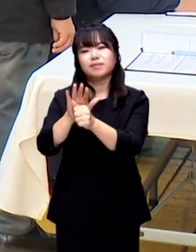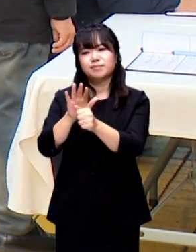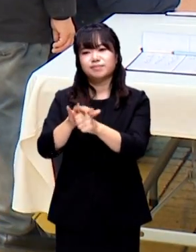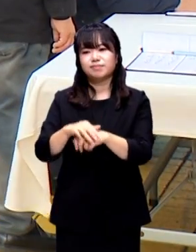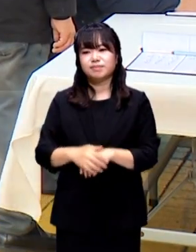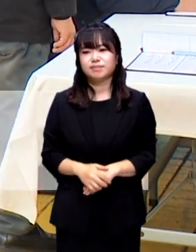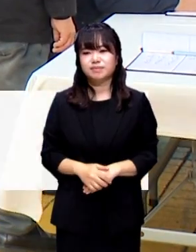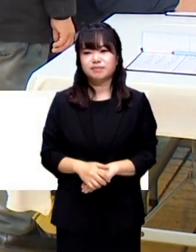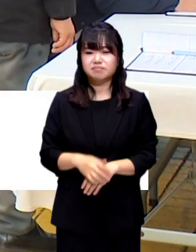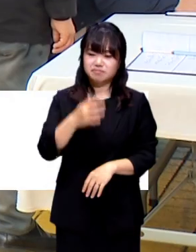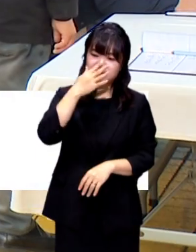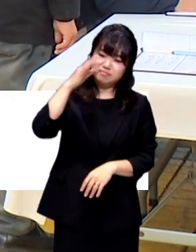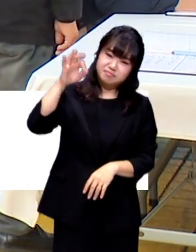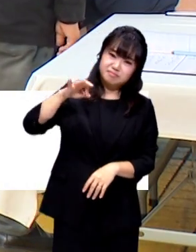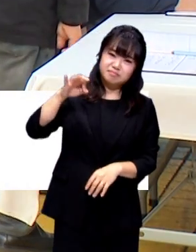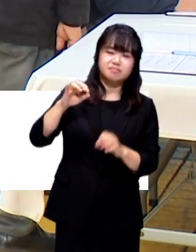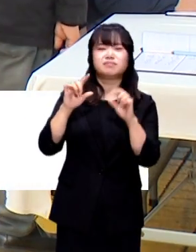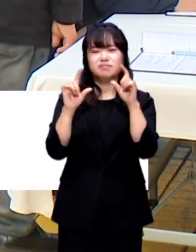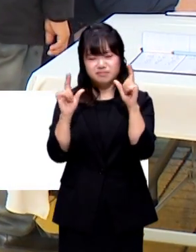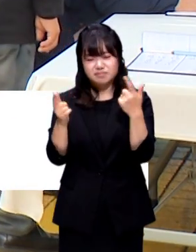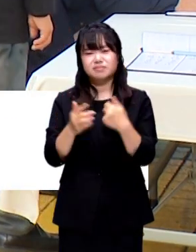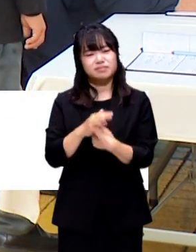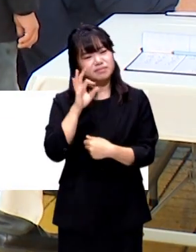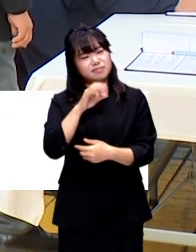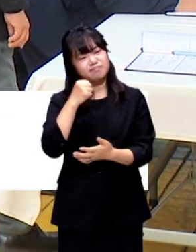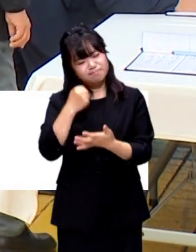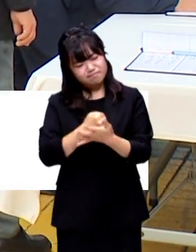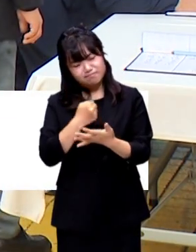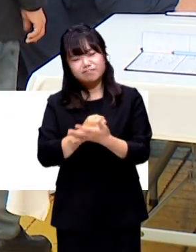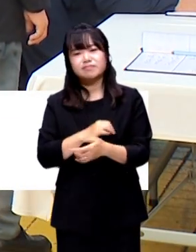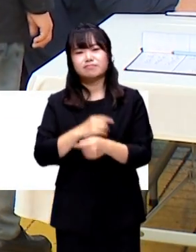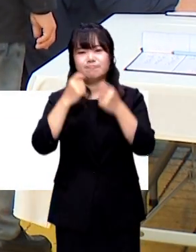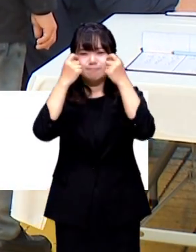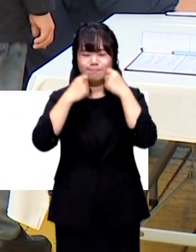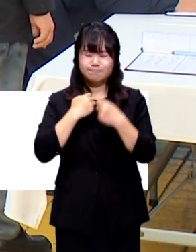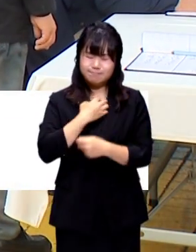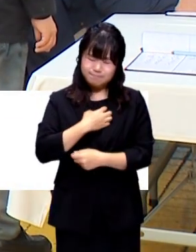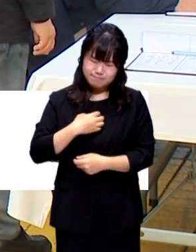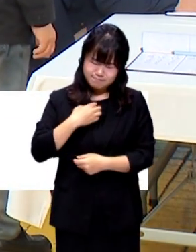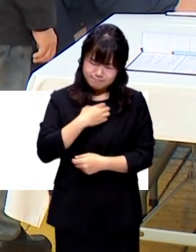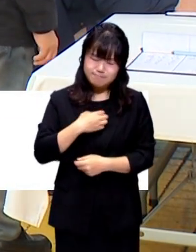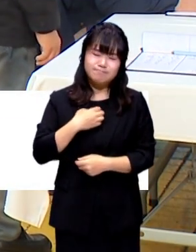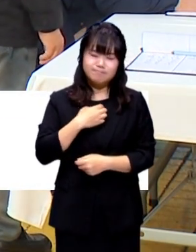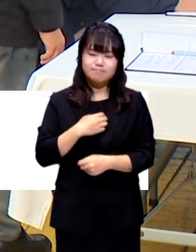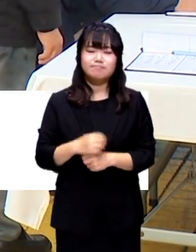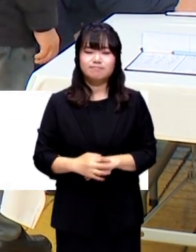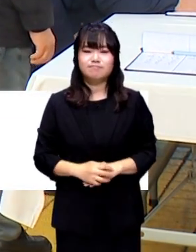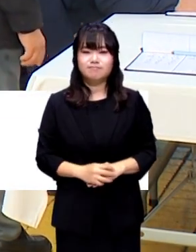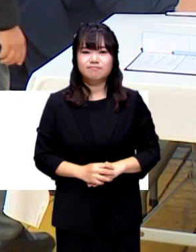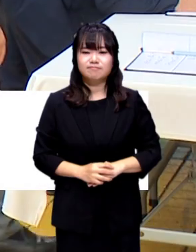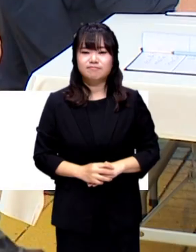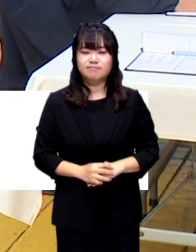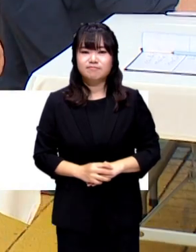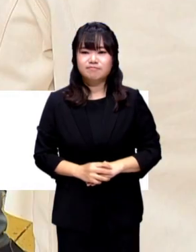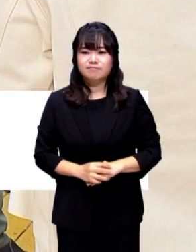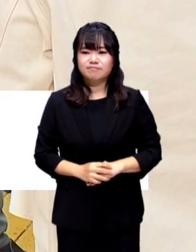절대 작은 일이 아니고 너무 안타깝고 슬픈 일이라는 생각을 좀 많이 했습니다. 그래서 이 자리를